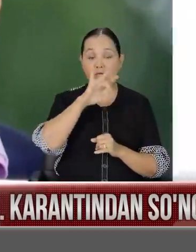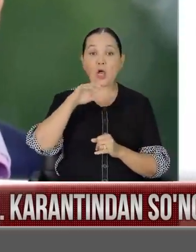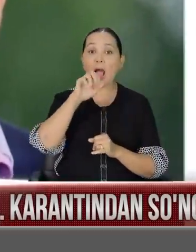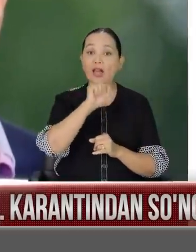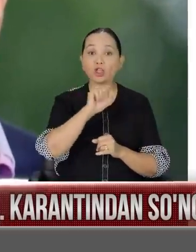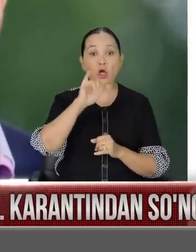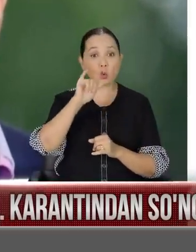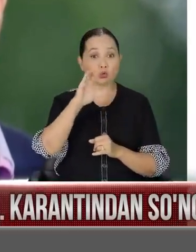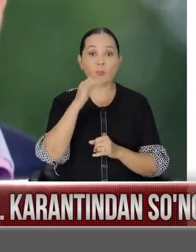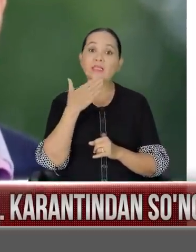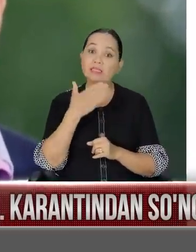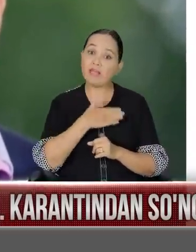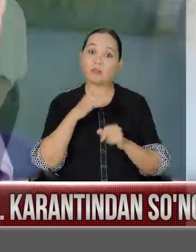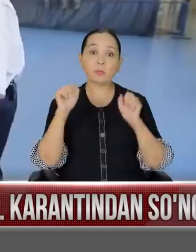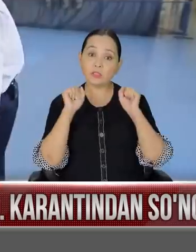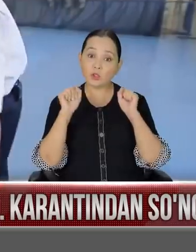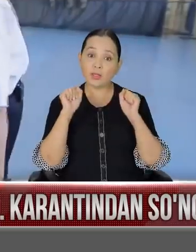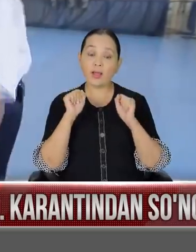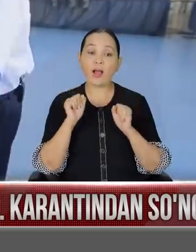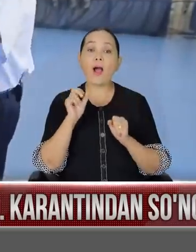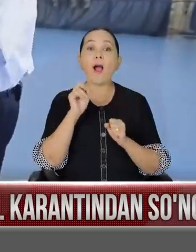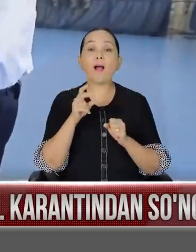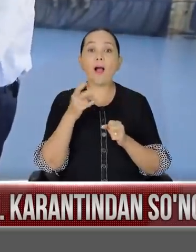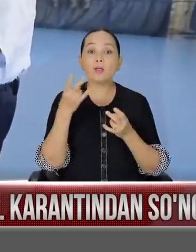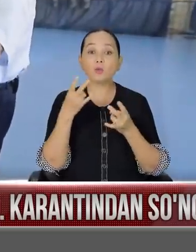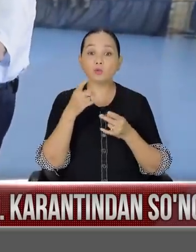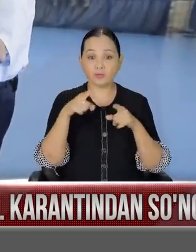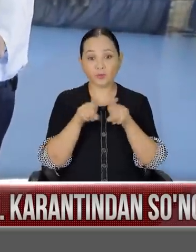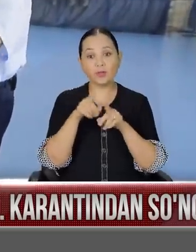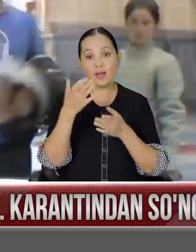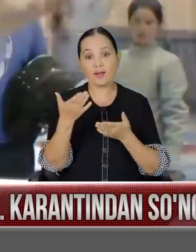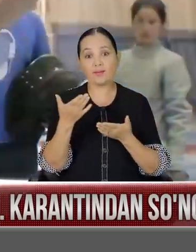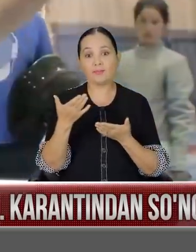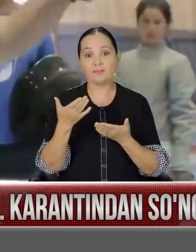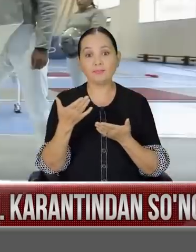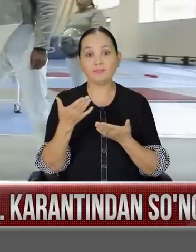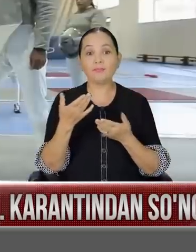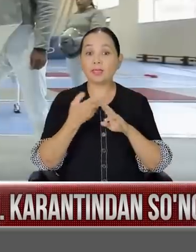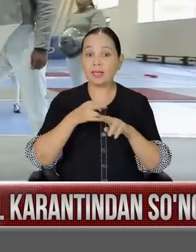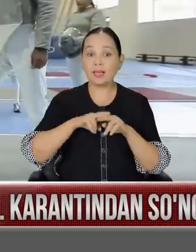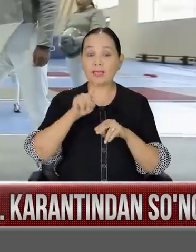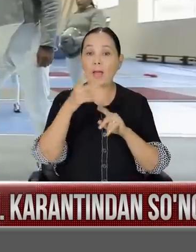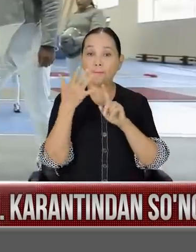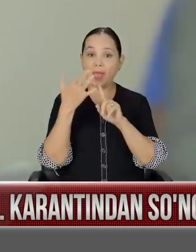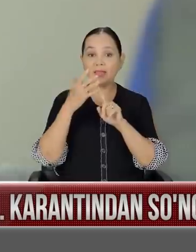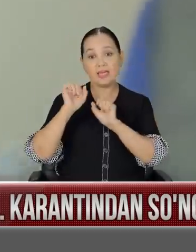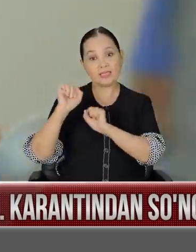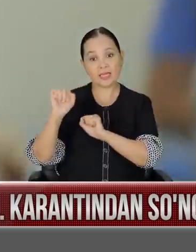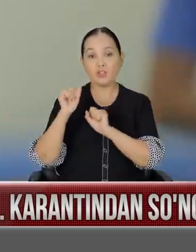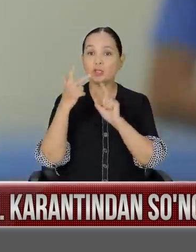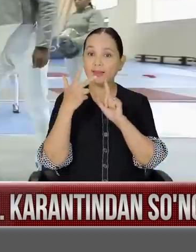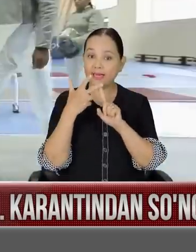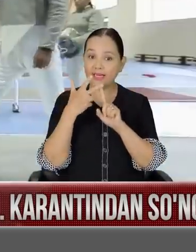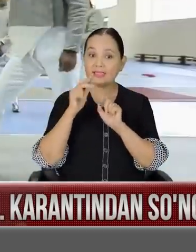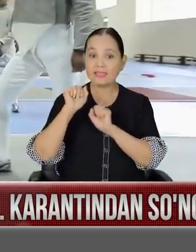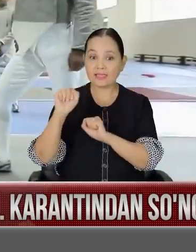milliarder Alisher Usmonovning sevimli sporti. A как держать-то надо? Вот так. Это пятая защита. Третья.